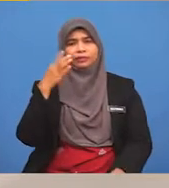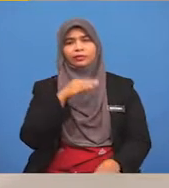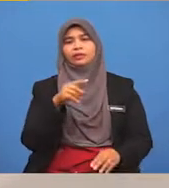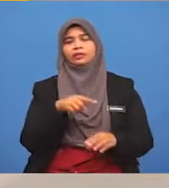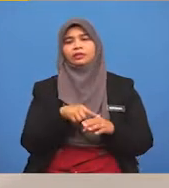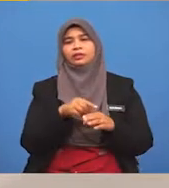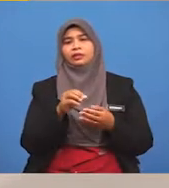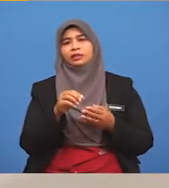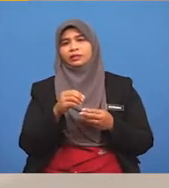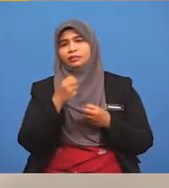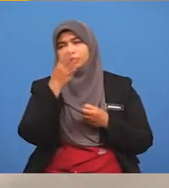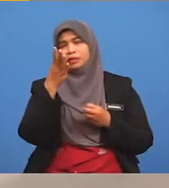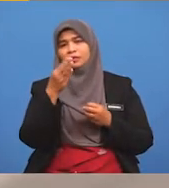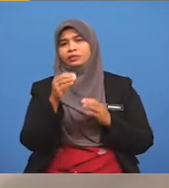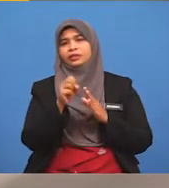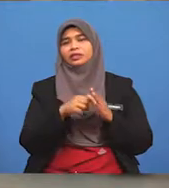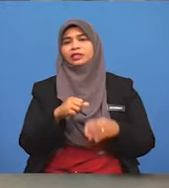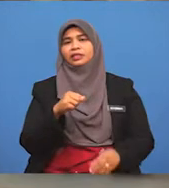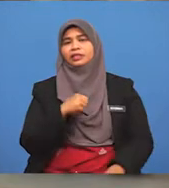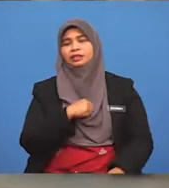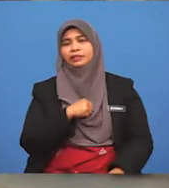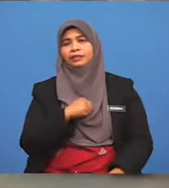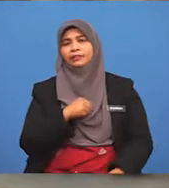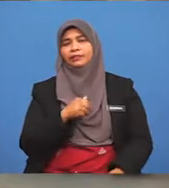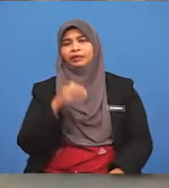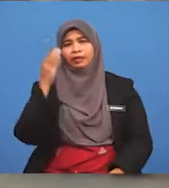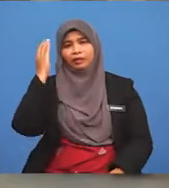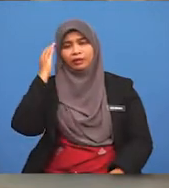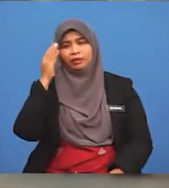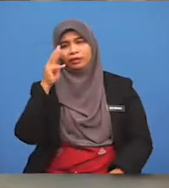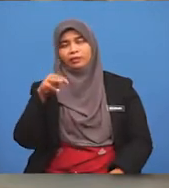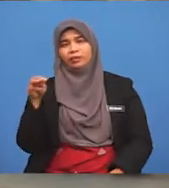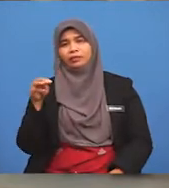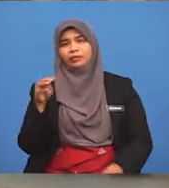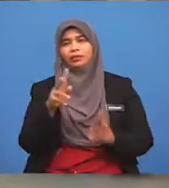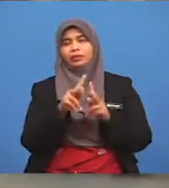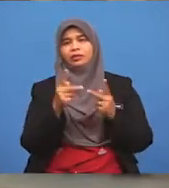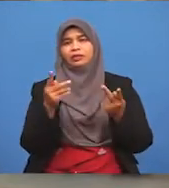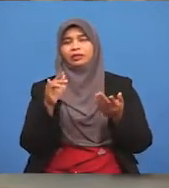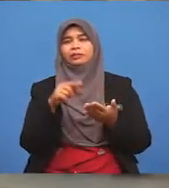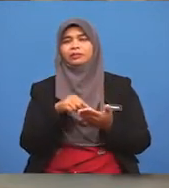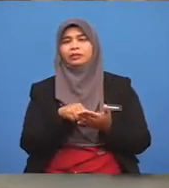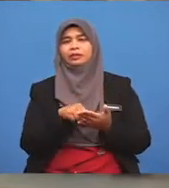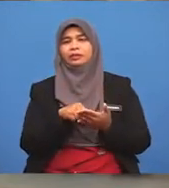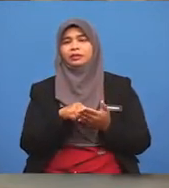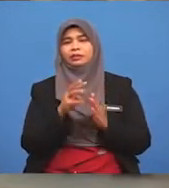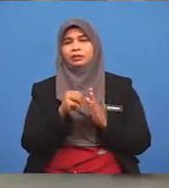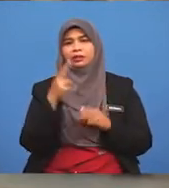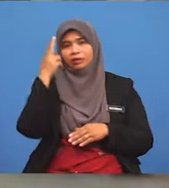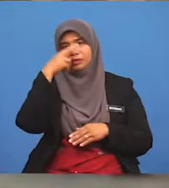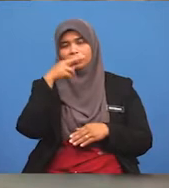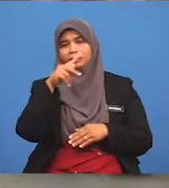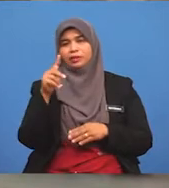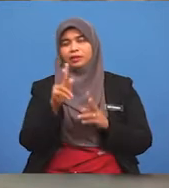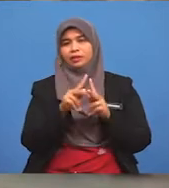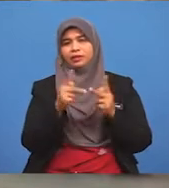secara bersendirian. Tahukah murid-murid, kitab Sunan Ibnu Majah ini merupakan